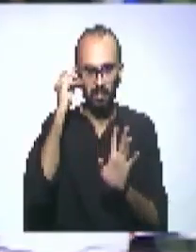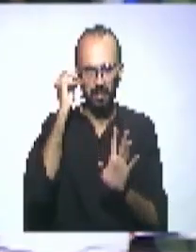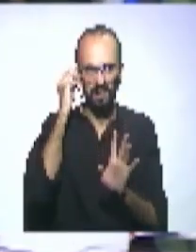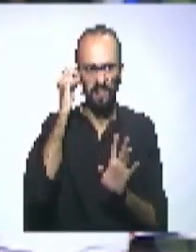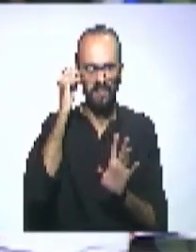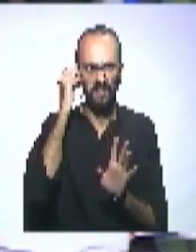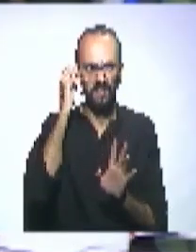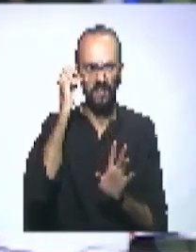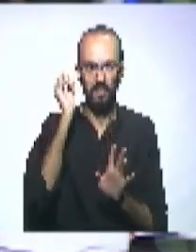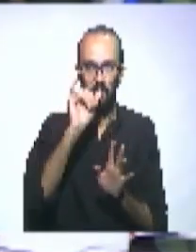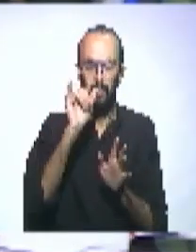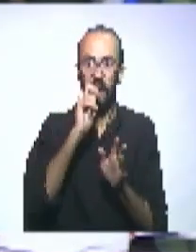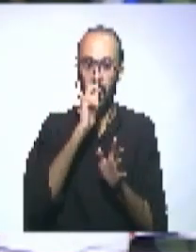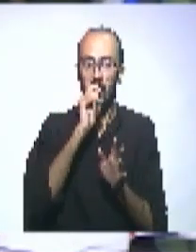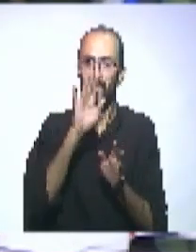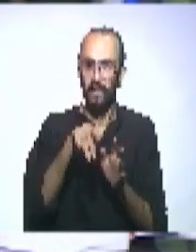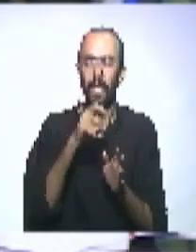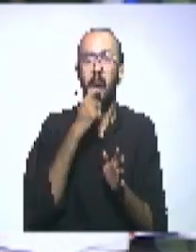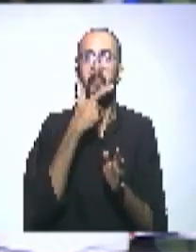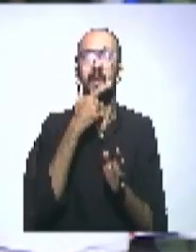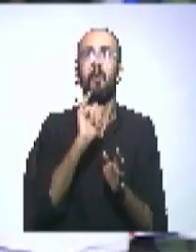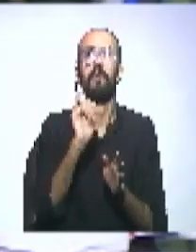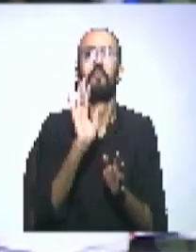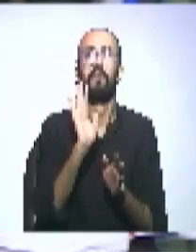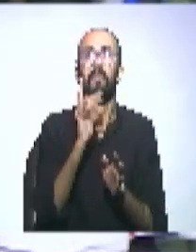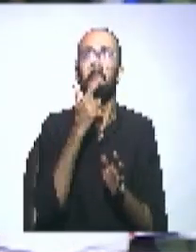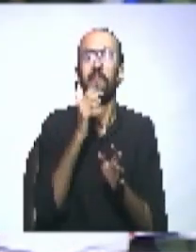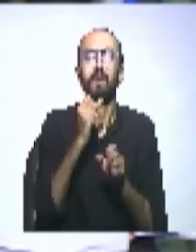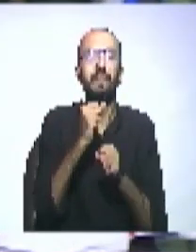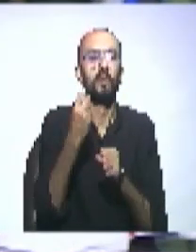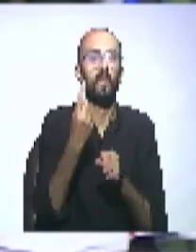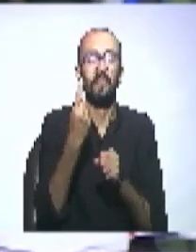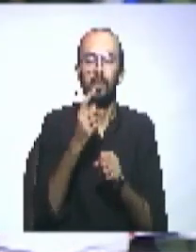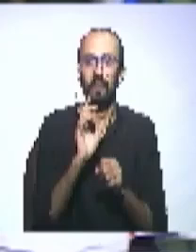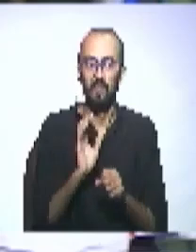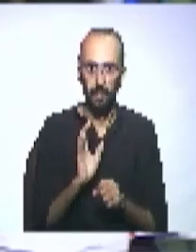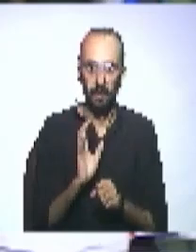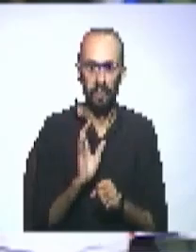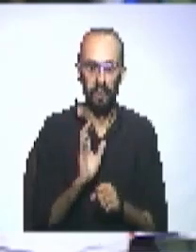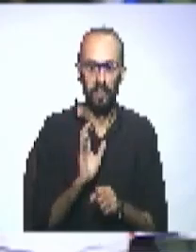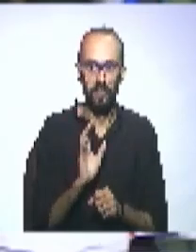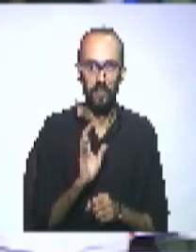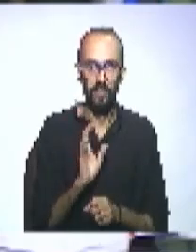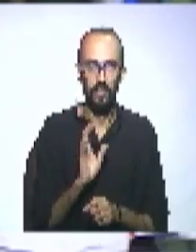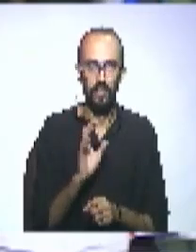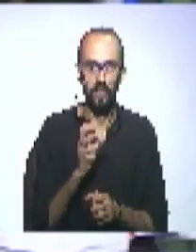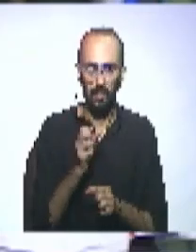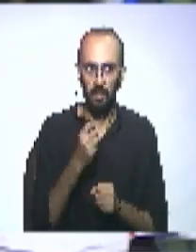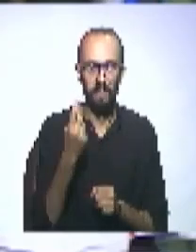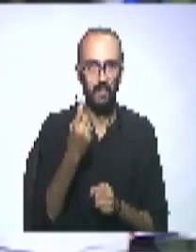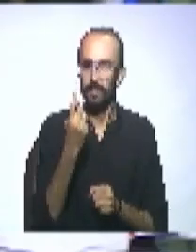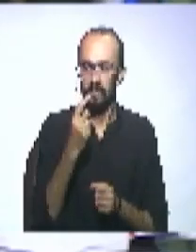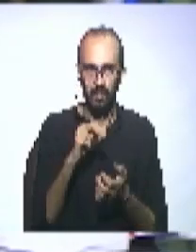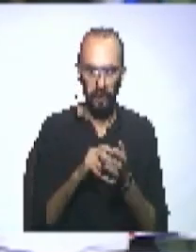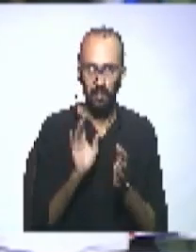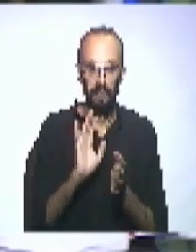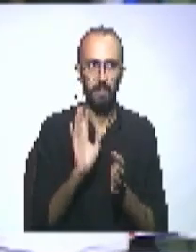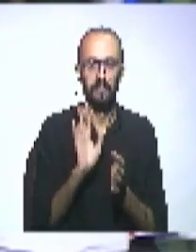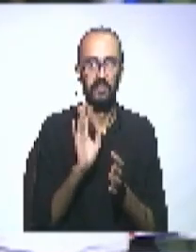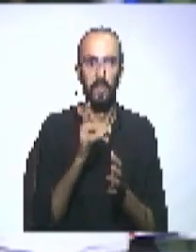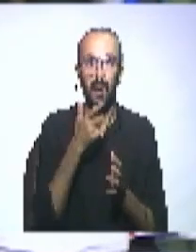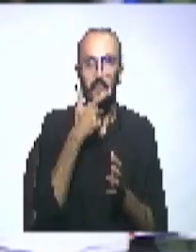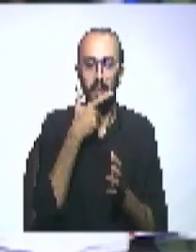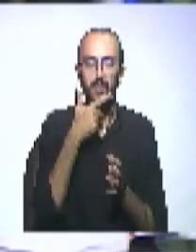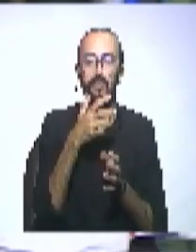فيها دهون. كان فيها دهون بس هي عجلت لوحدها. هيمسك يبقى كويس؟ هي هتمسك لوحدها. الدهون